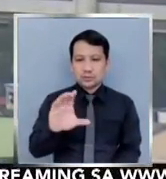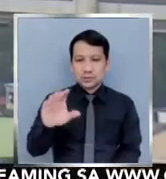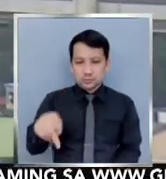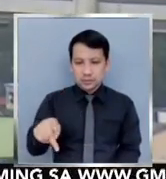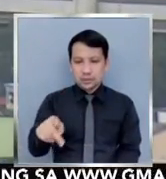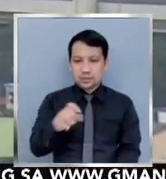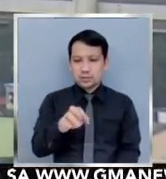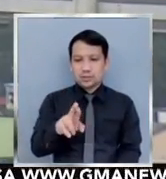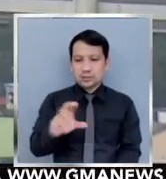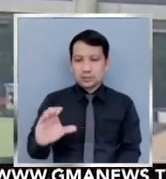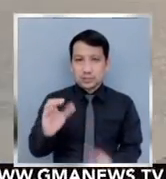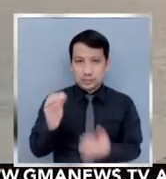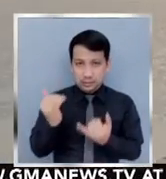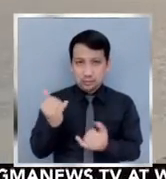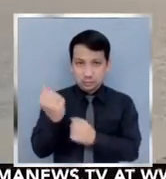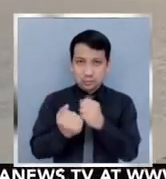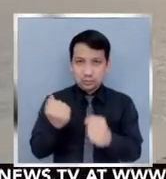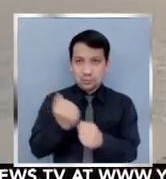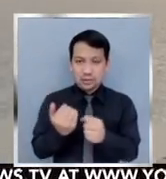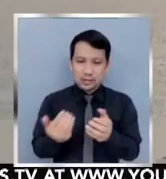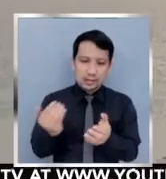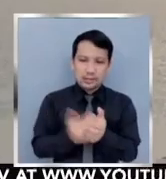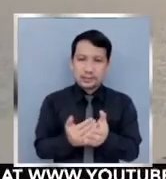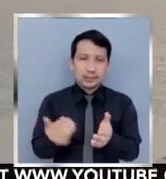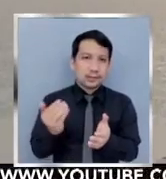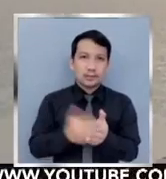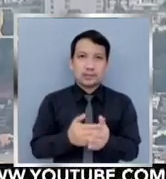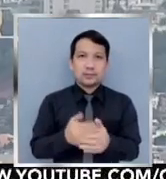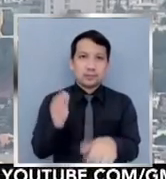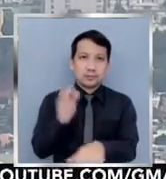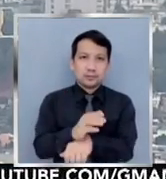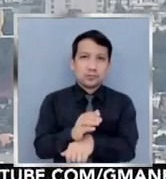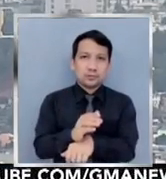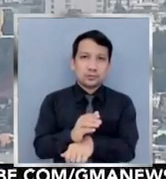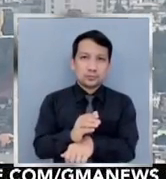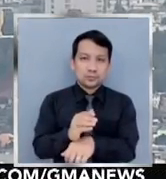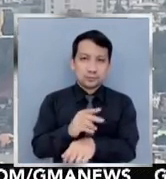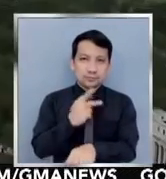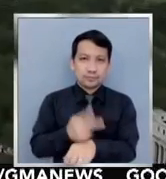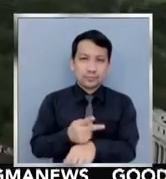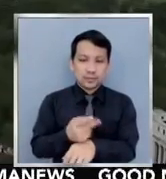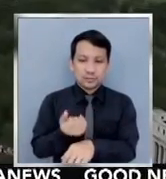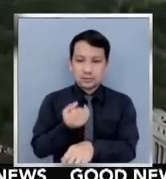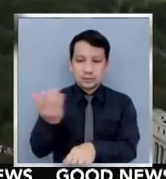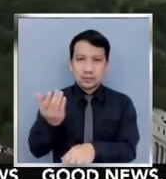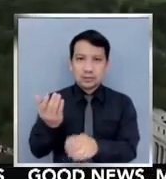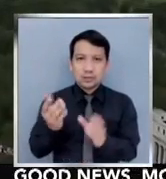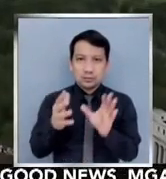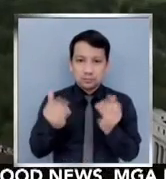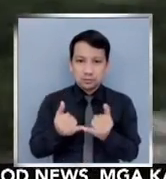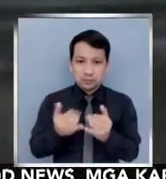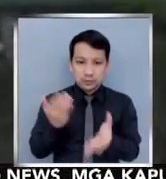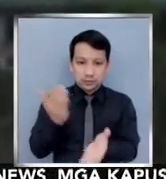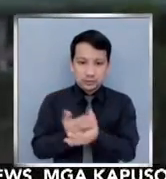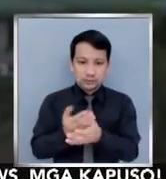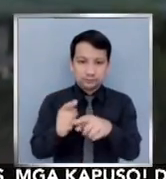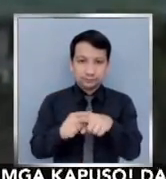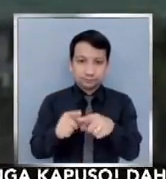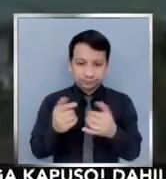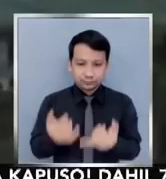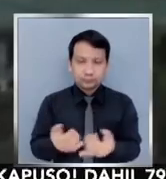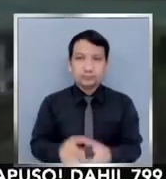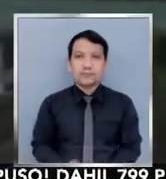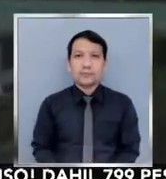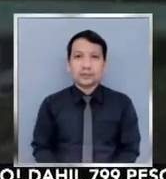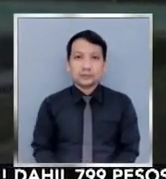taon, nakailang ulit nang nagkaroon ng forced power outage ang ilan sa mga plantang nagtigil operasyon ngayong araw. Sa